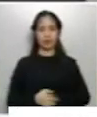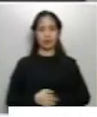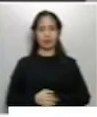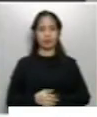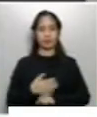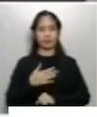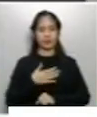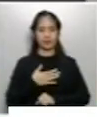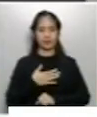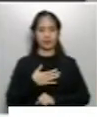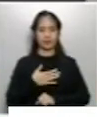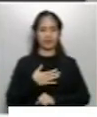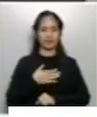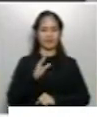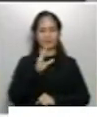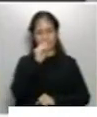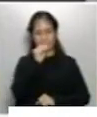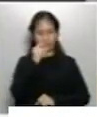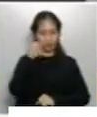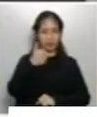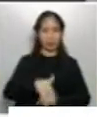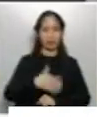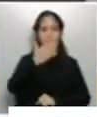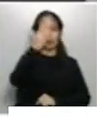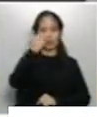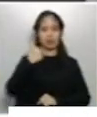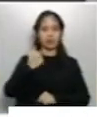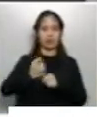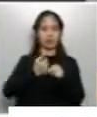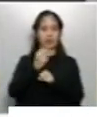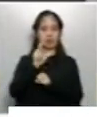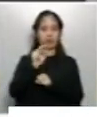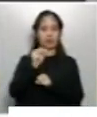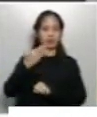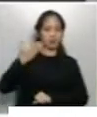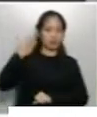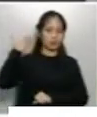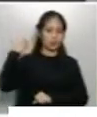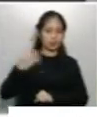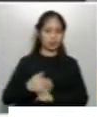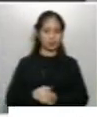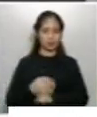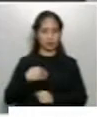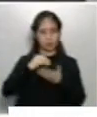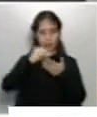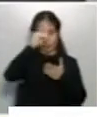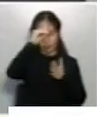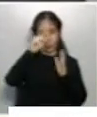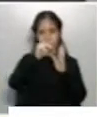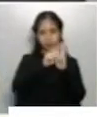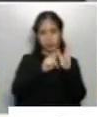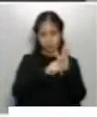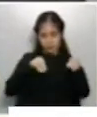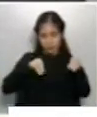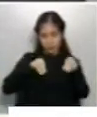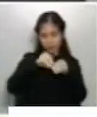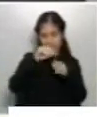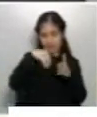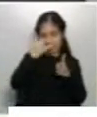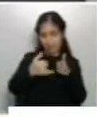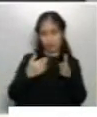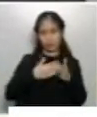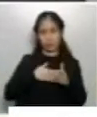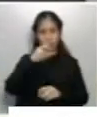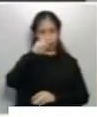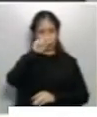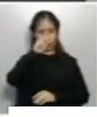ผมไม่พูดไม่ได้ท่านประธานเมื่อ30ปีก่อนสมัยเรียนกฎหมายเพื่อจะจบเนี่ยสอบ3ครั้งเฉพาะประมวลกฎหม